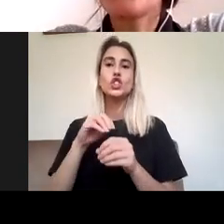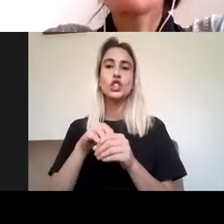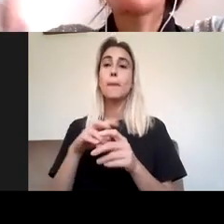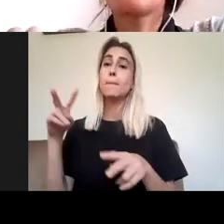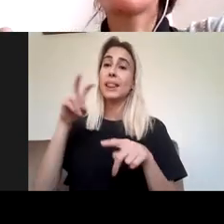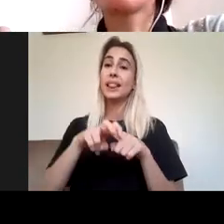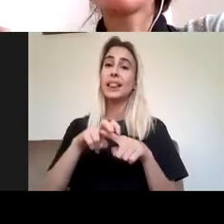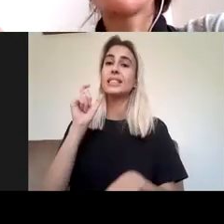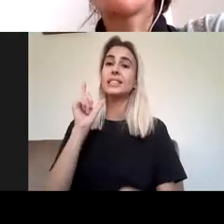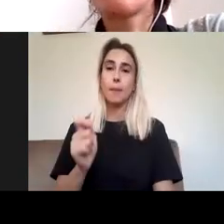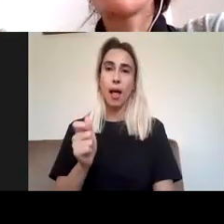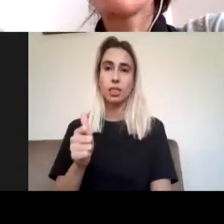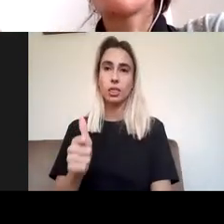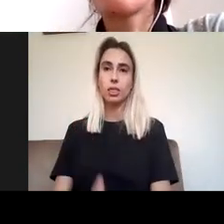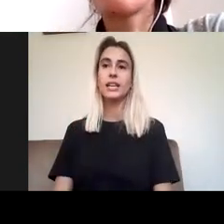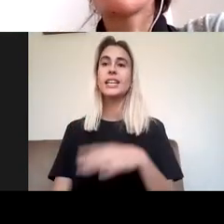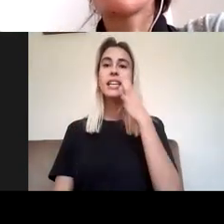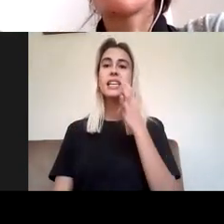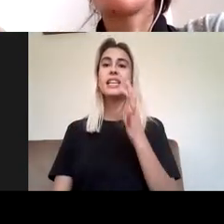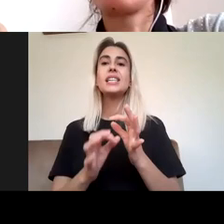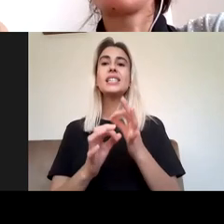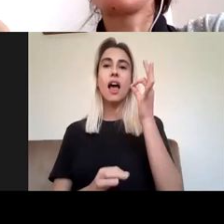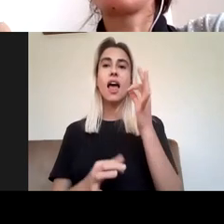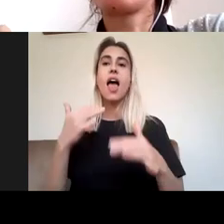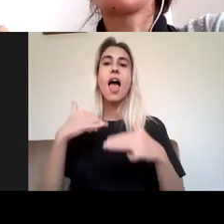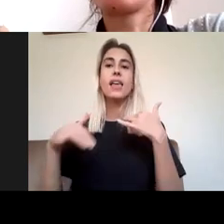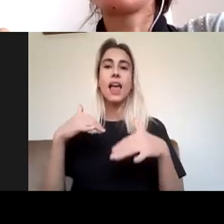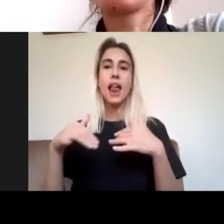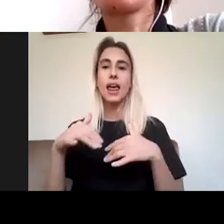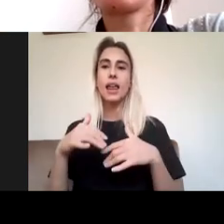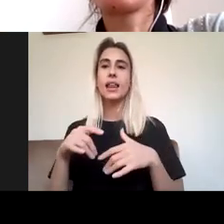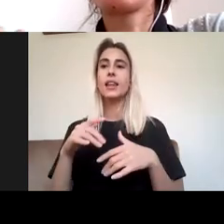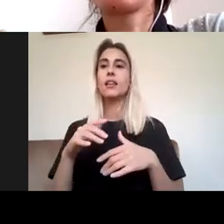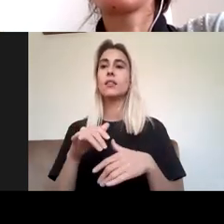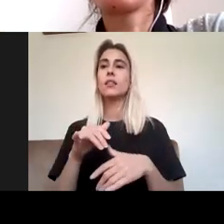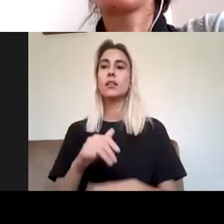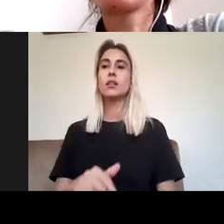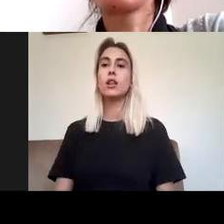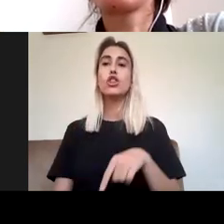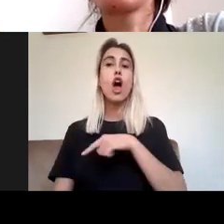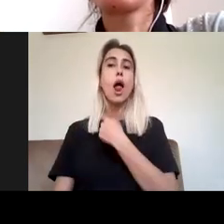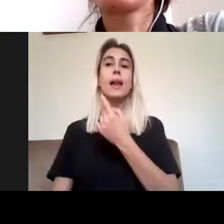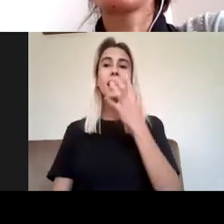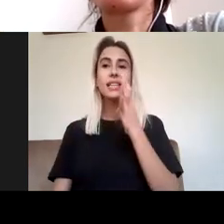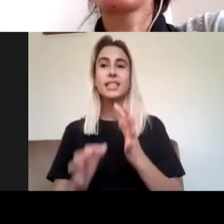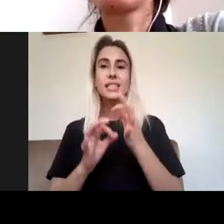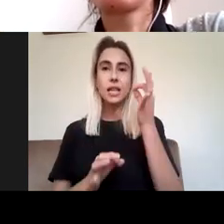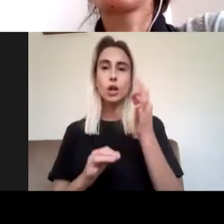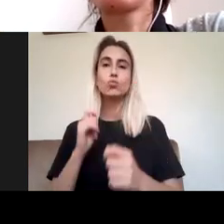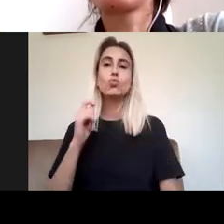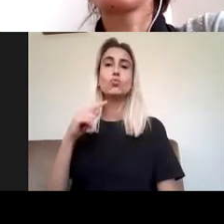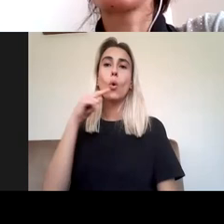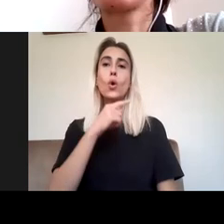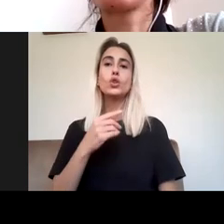zaman insanların da yani engellilerin yanında bir de normal insanların da zorluk çekebileceği